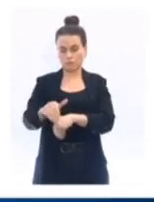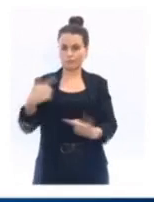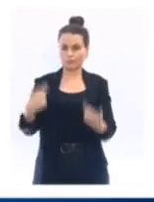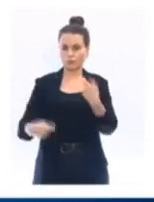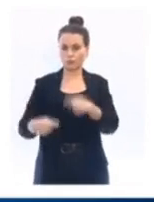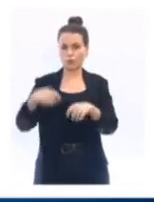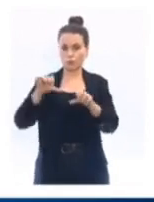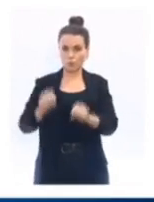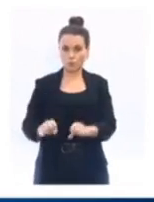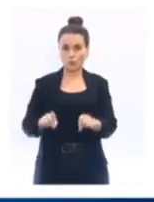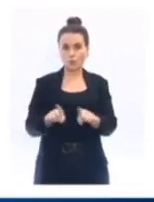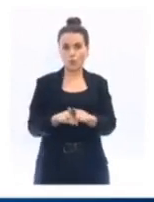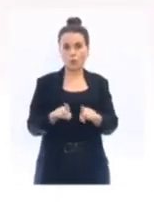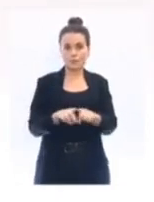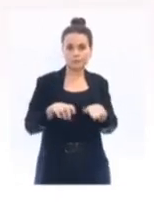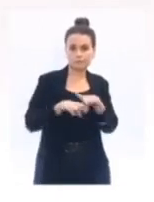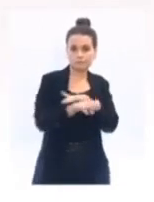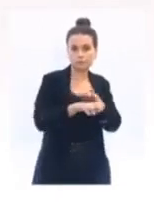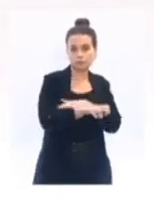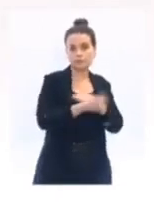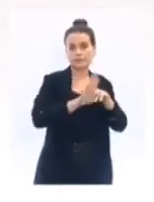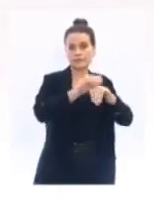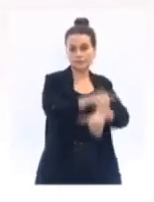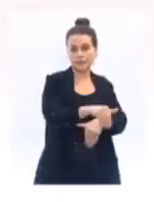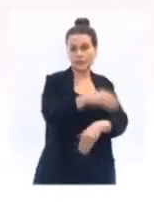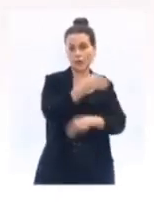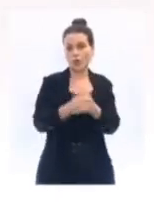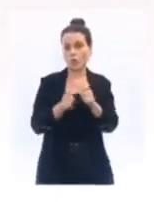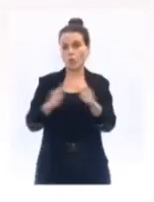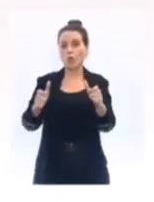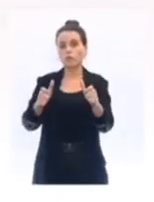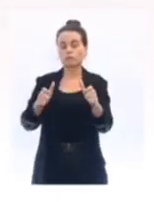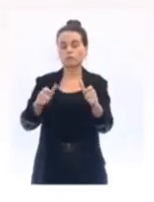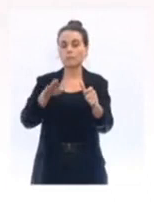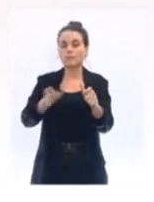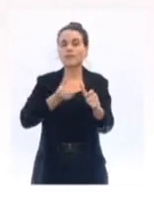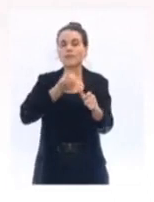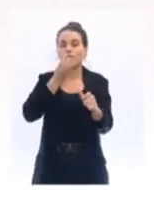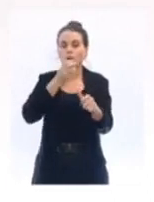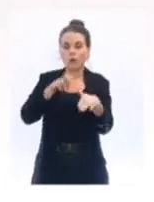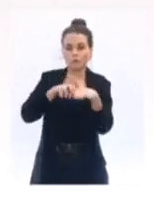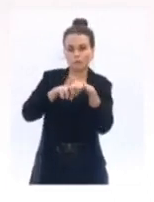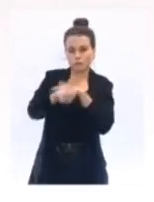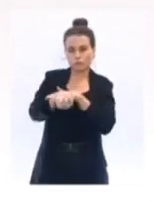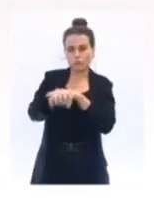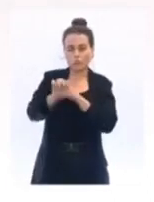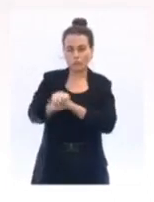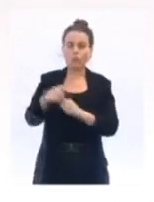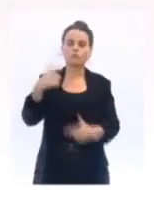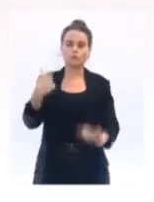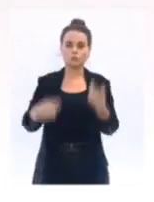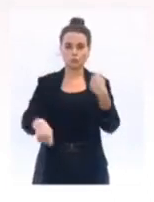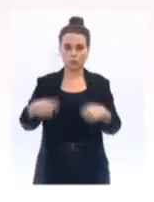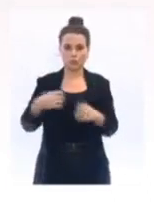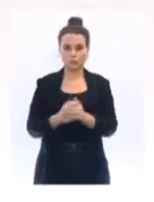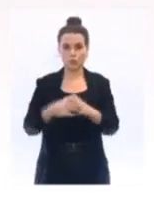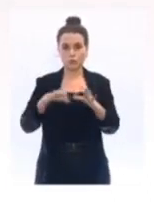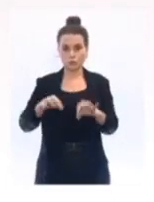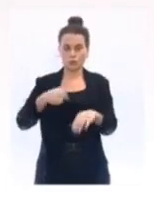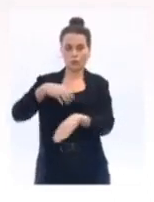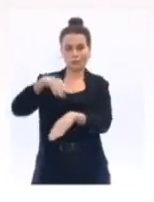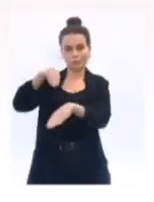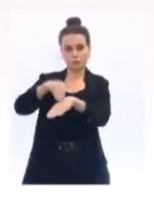fleurs. Je vous invite à vous rendre sur le site du gouvernement pour retrouver la liste